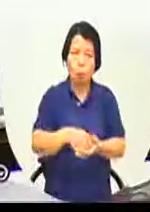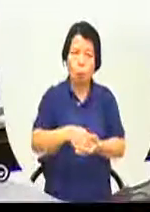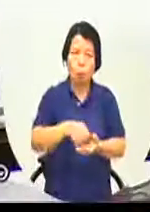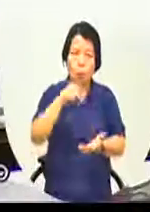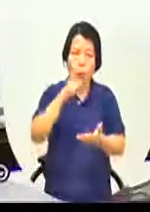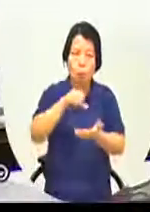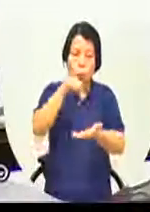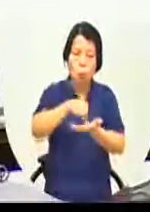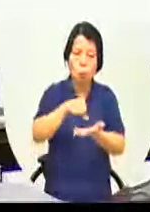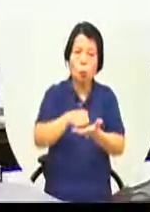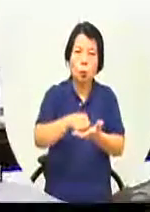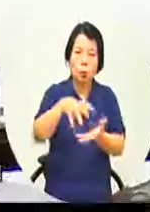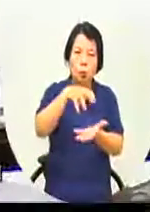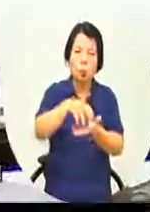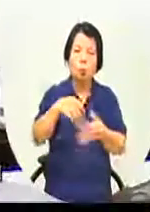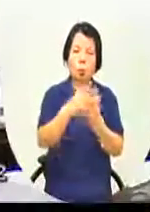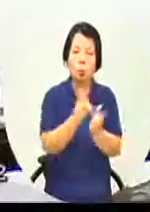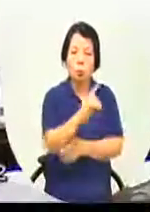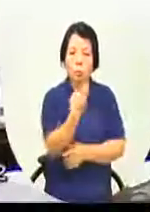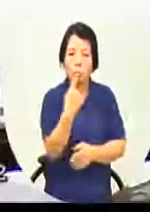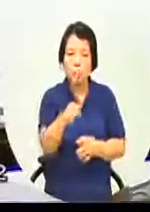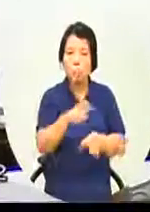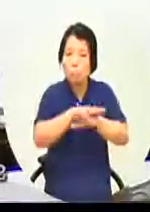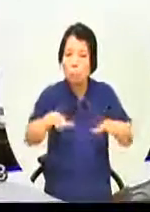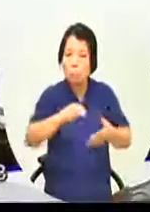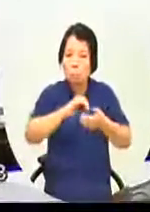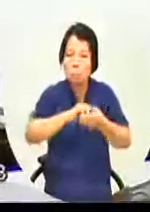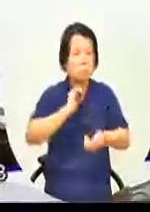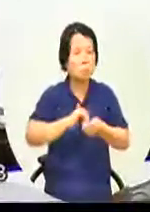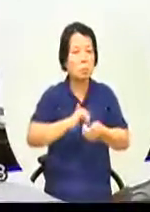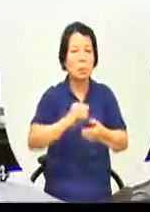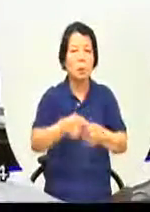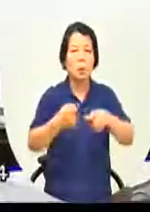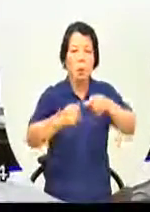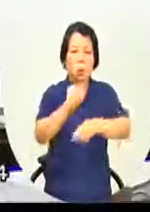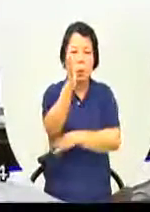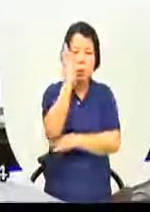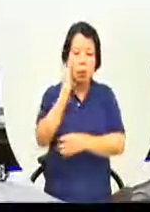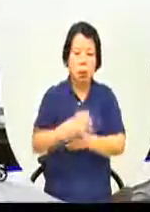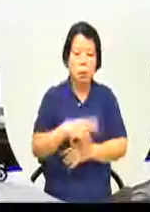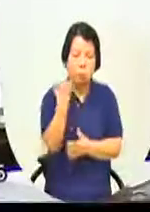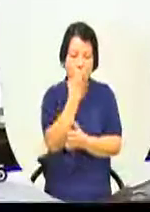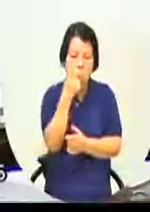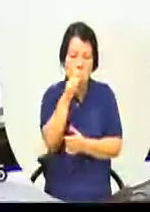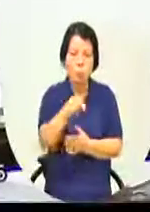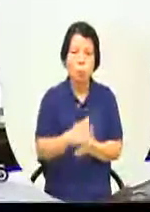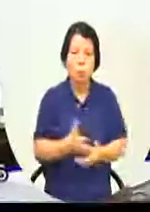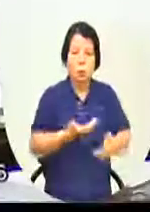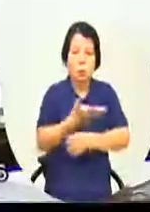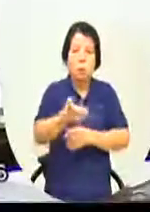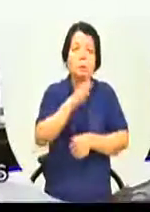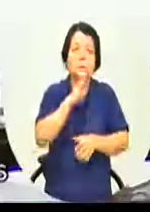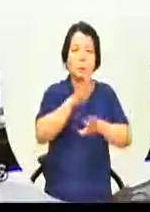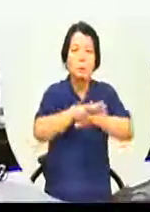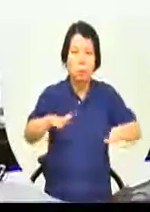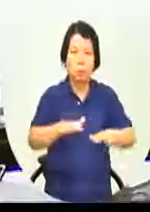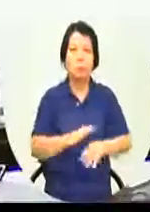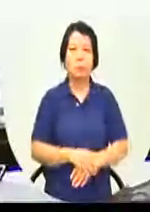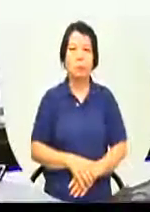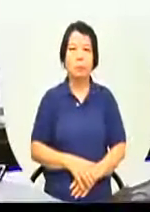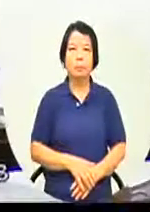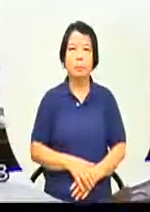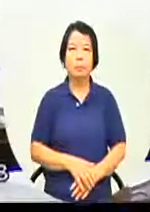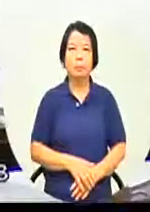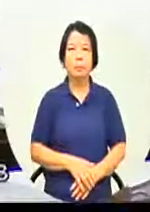不代表说来自哪里它就一定安全，这个还必须要公部门去监督，然后呢让它是安全的。那我们看